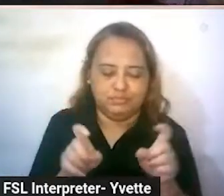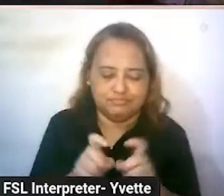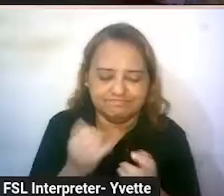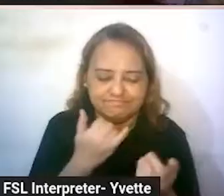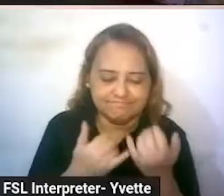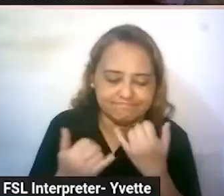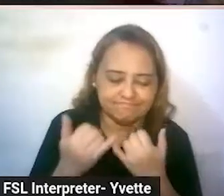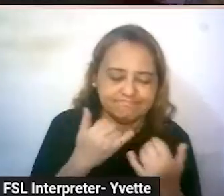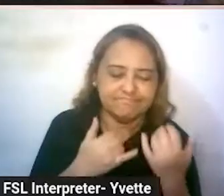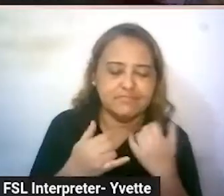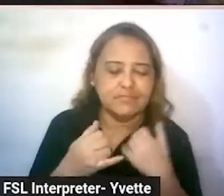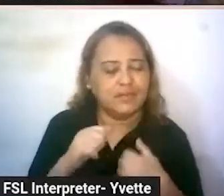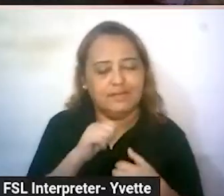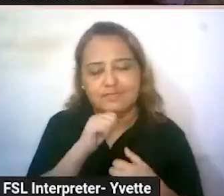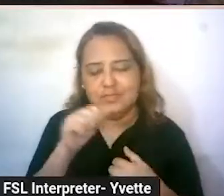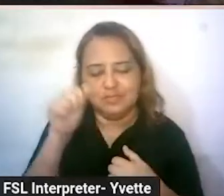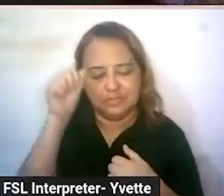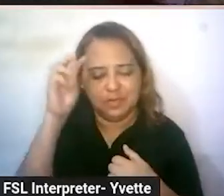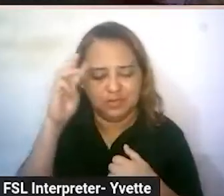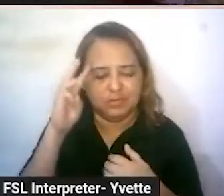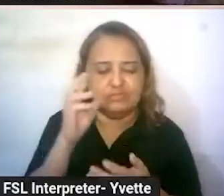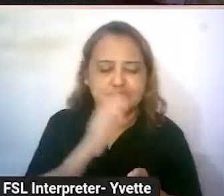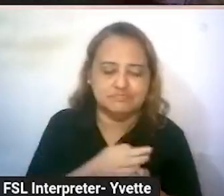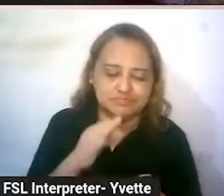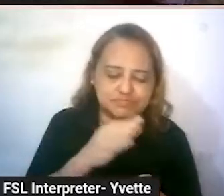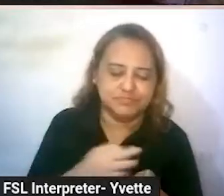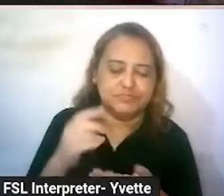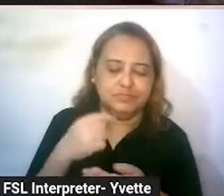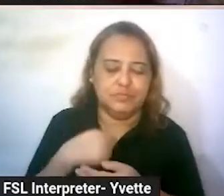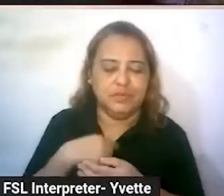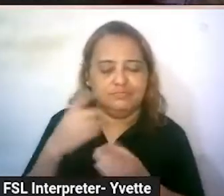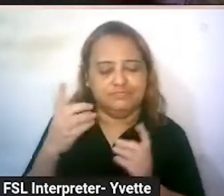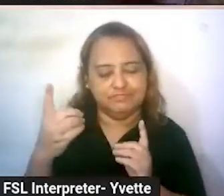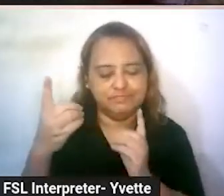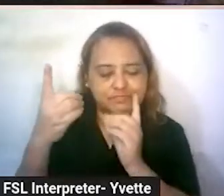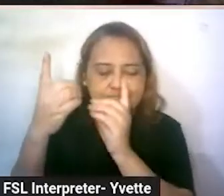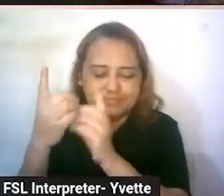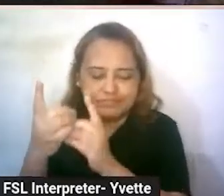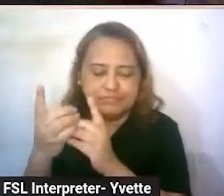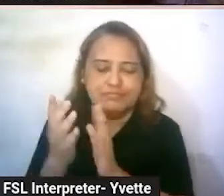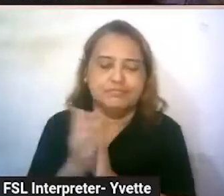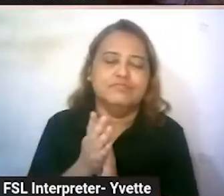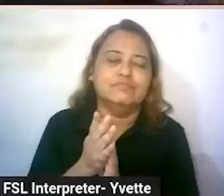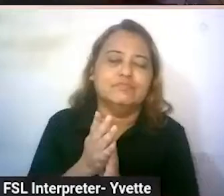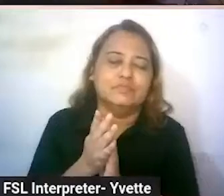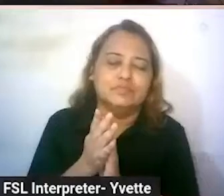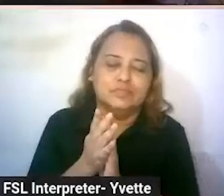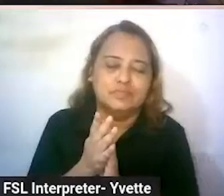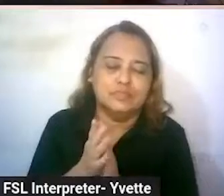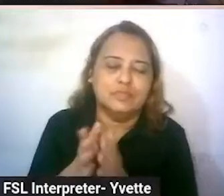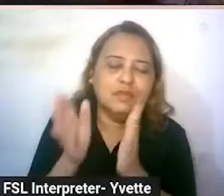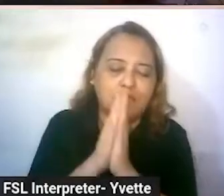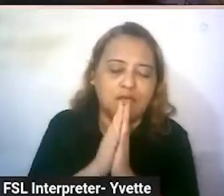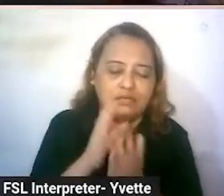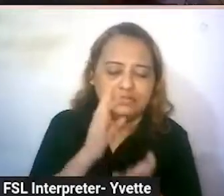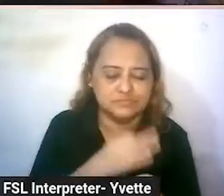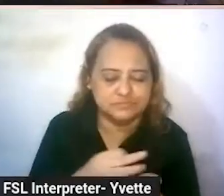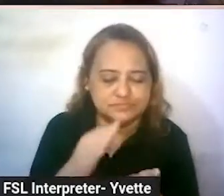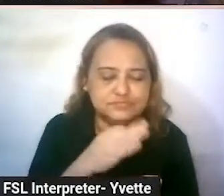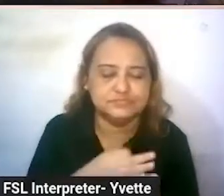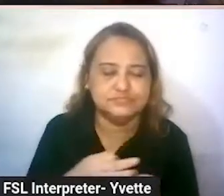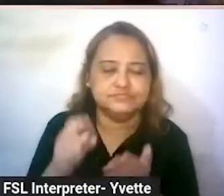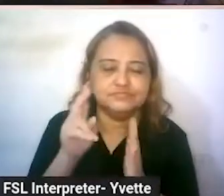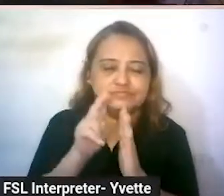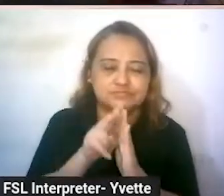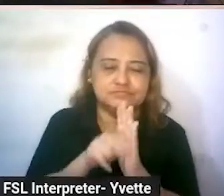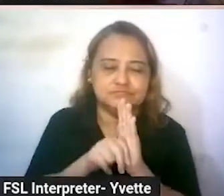ako aware. O Lord God, patawad. O Lord, ako po ay dumudulog sa iyong mga paa at humihingi ng kapatawaran, O Lord God. Sa